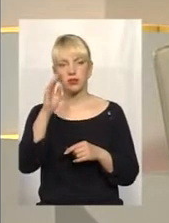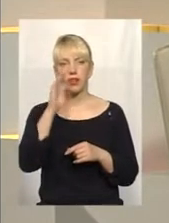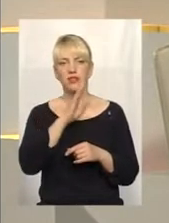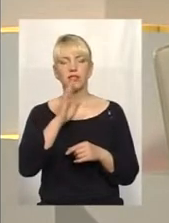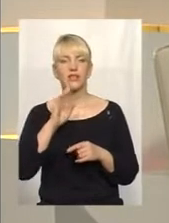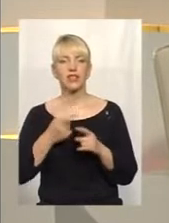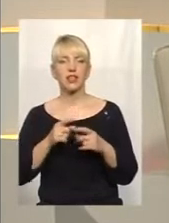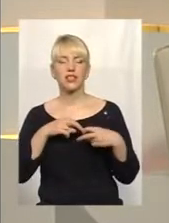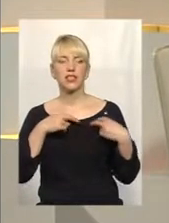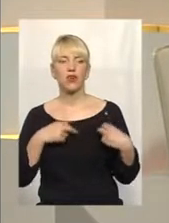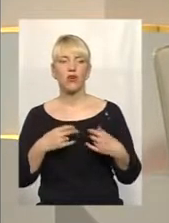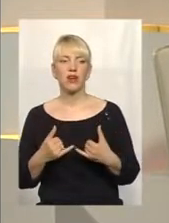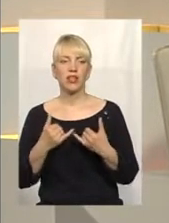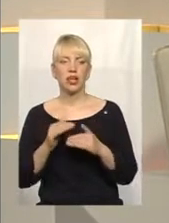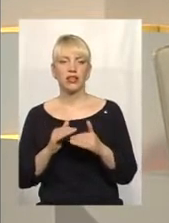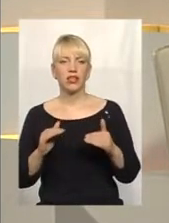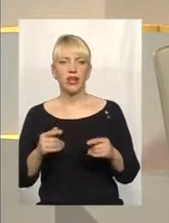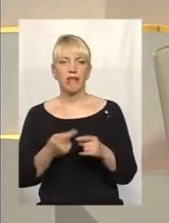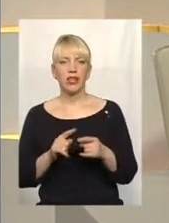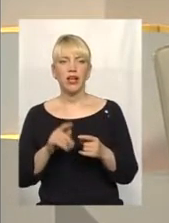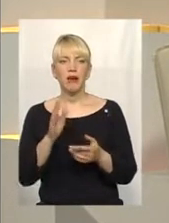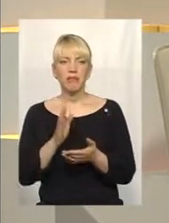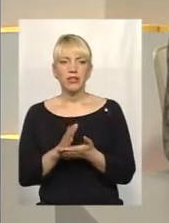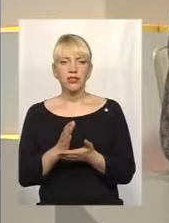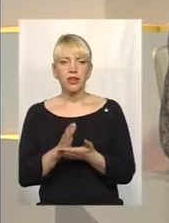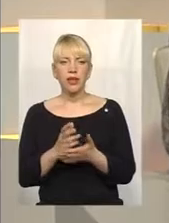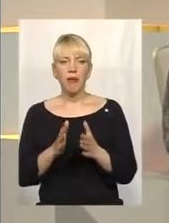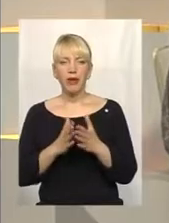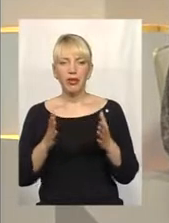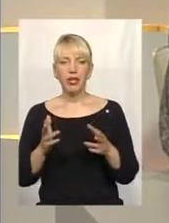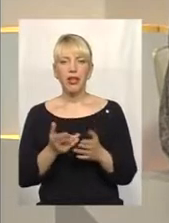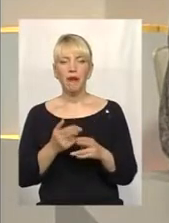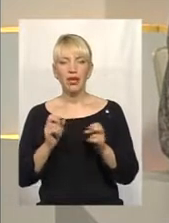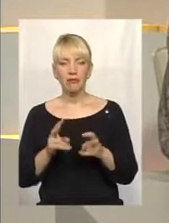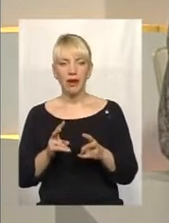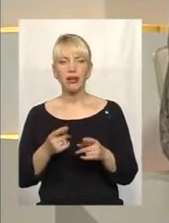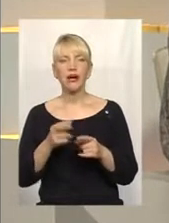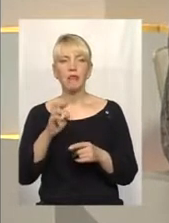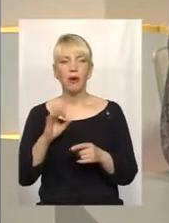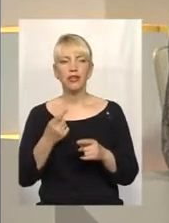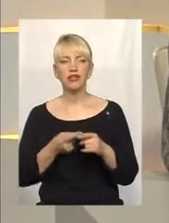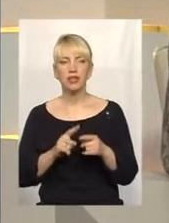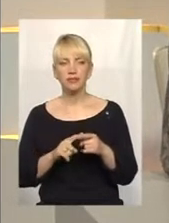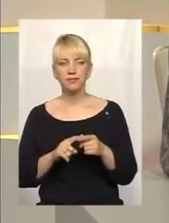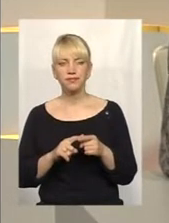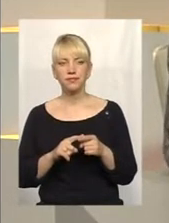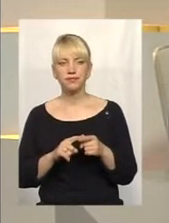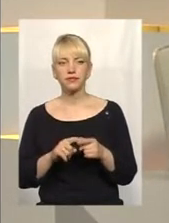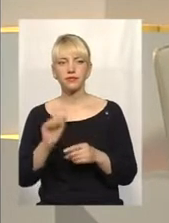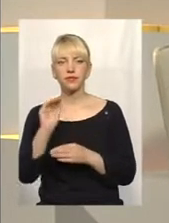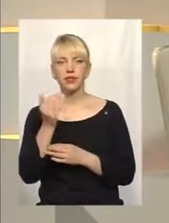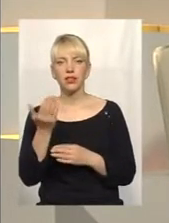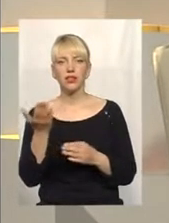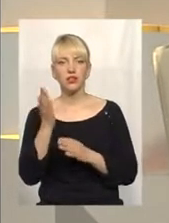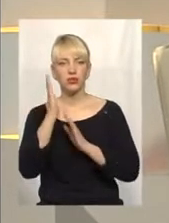ризикований, та й для дітей він містить, скажімо, більше небезпек, тому що це дитина, яка